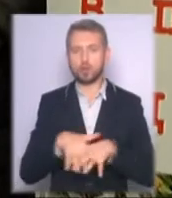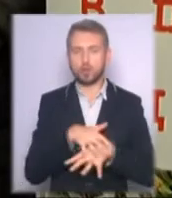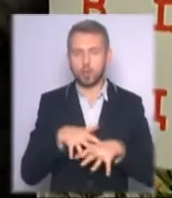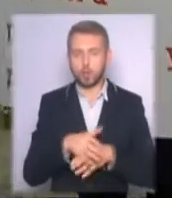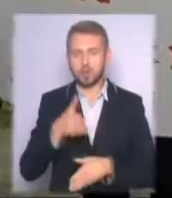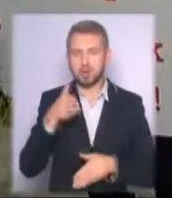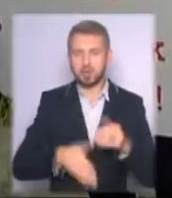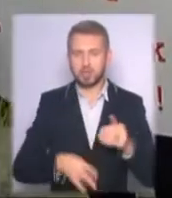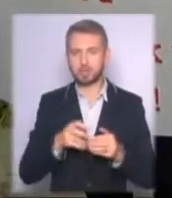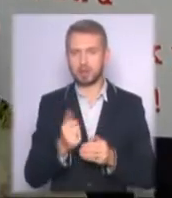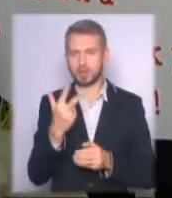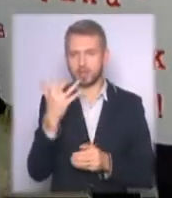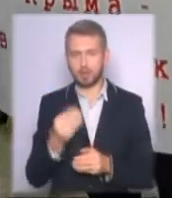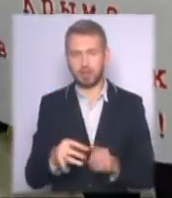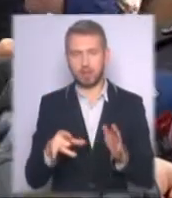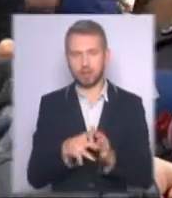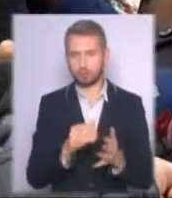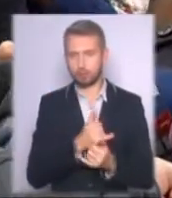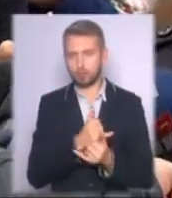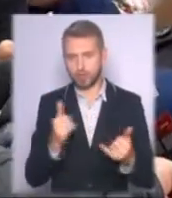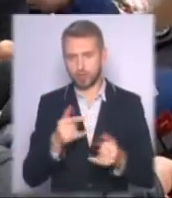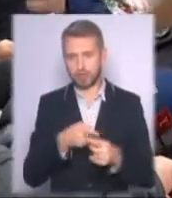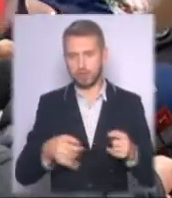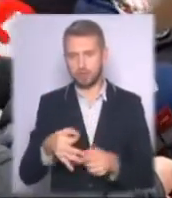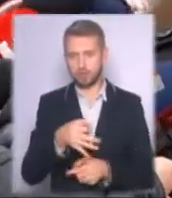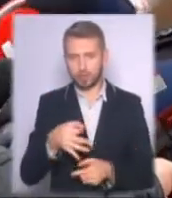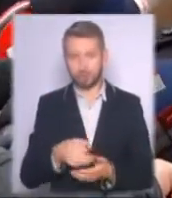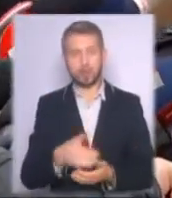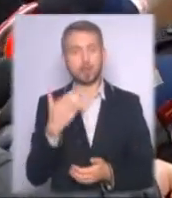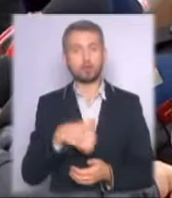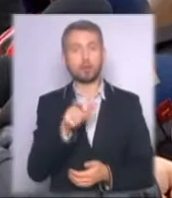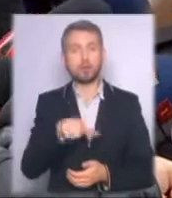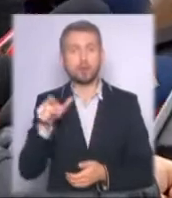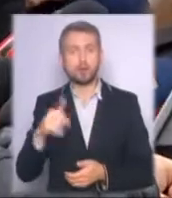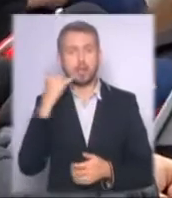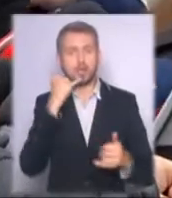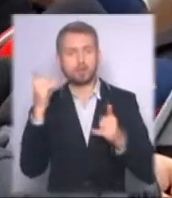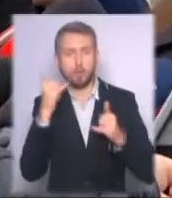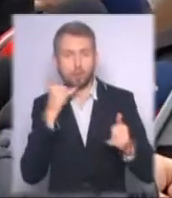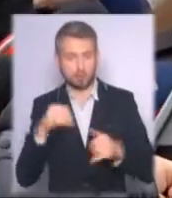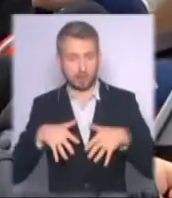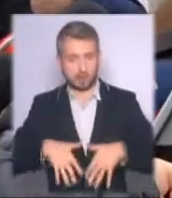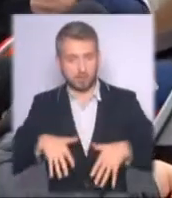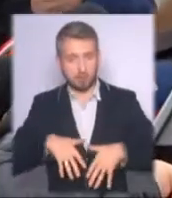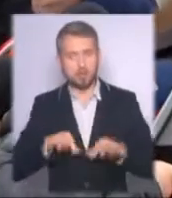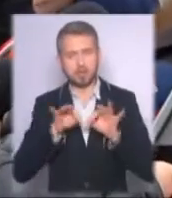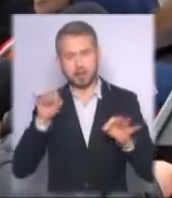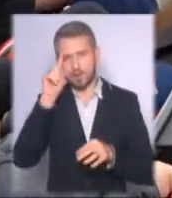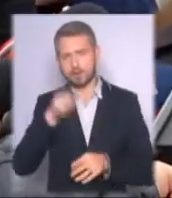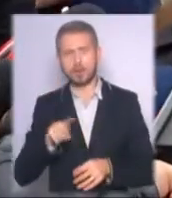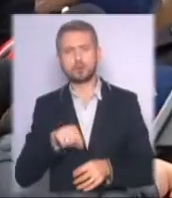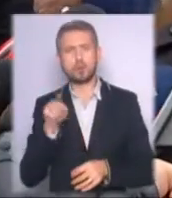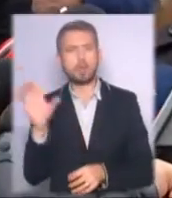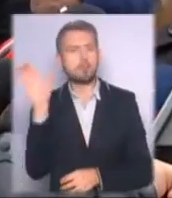3 дні електропостачання до півострова. Сотни людей звонят из Крыма, прекрасно зная, что их